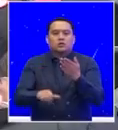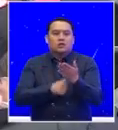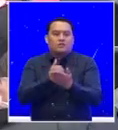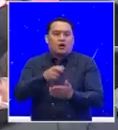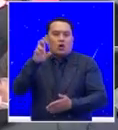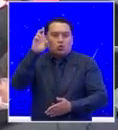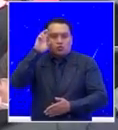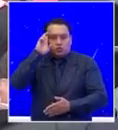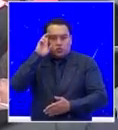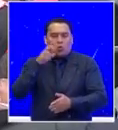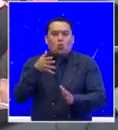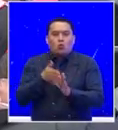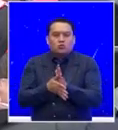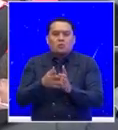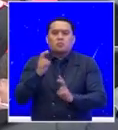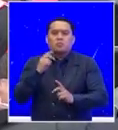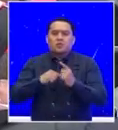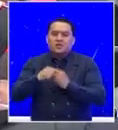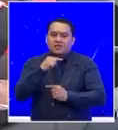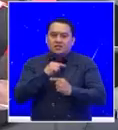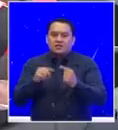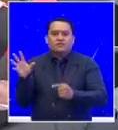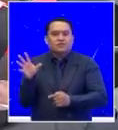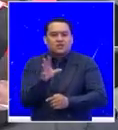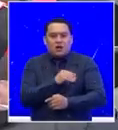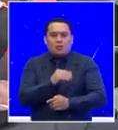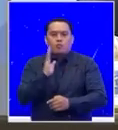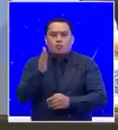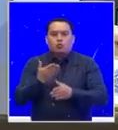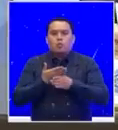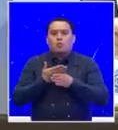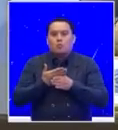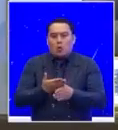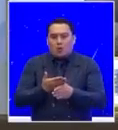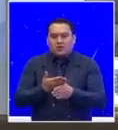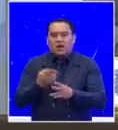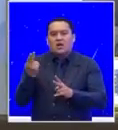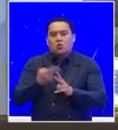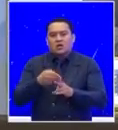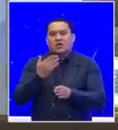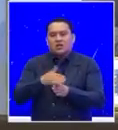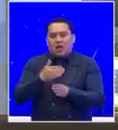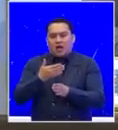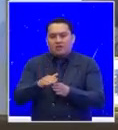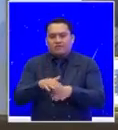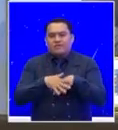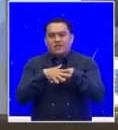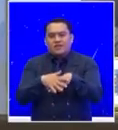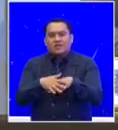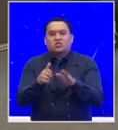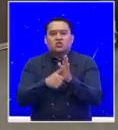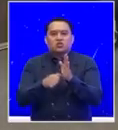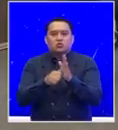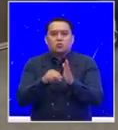государства, терпящим убытки предпринимателям малого и среднего бизнеса будет оказана помощь. На льготные кредитования выделено